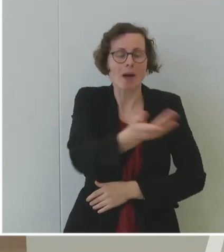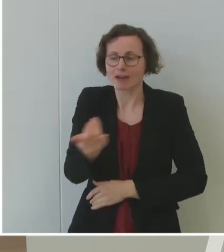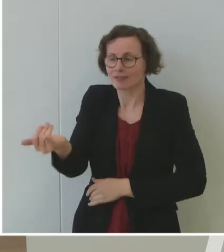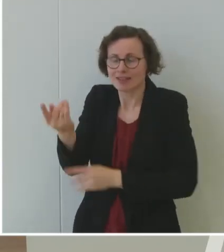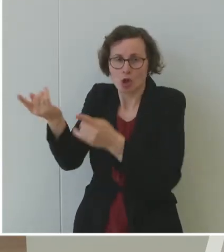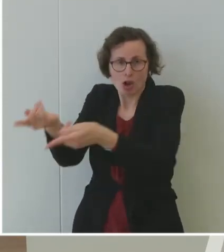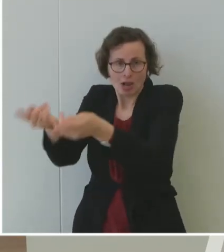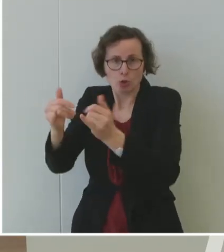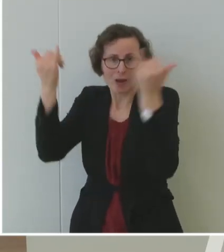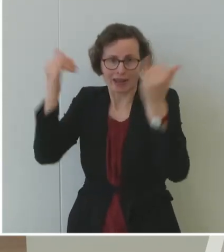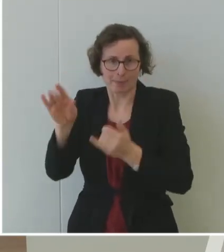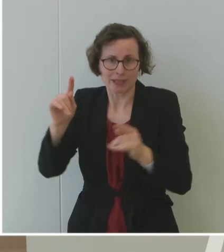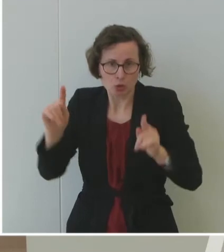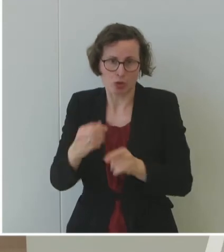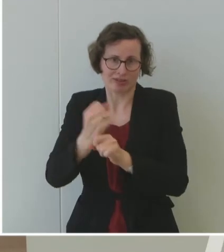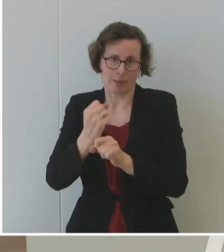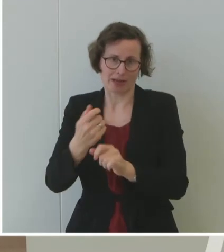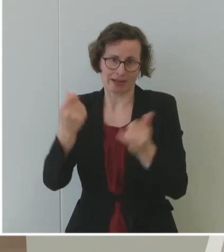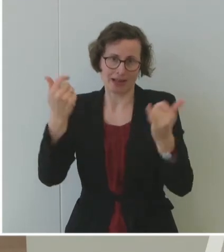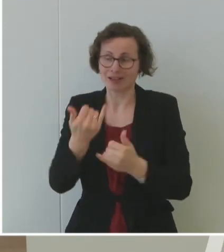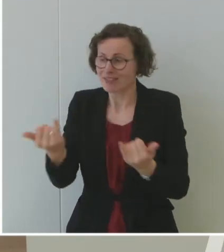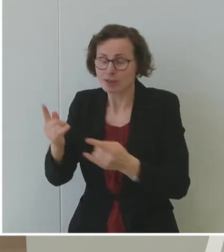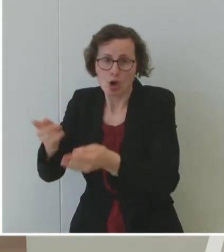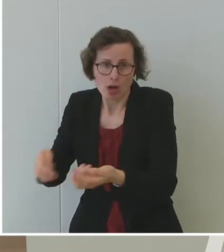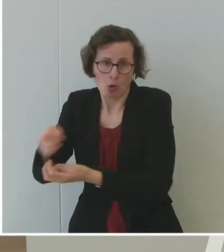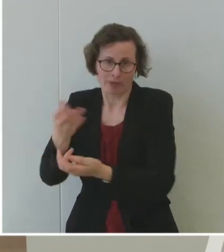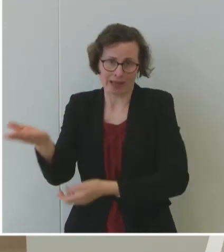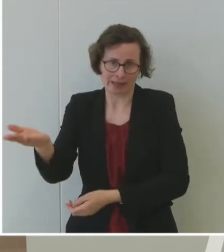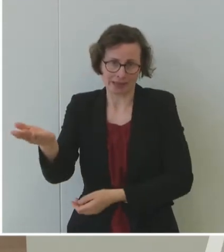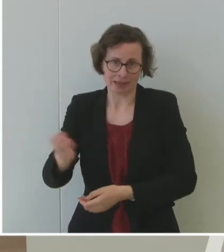überleben sollen. Erzählen Sie denen doch mal, wie sie damit umgehen sollen.